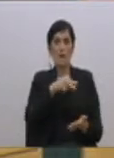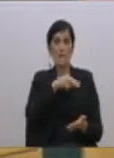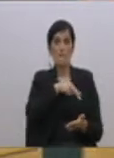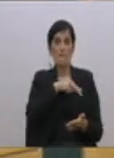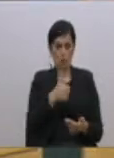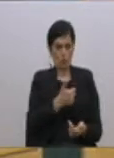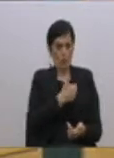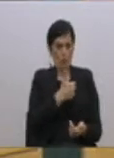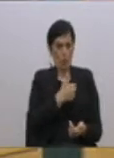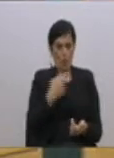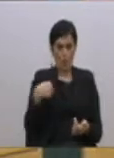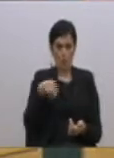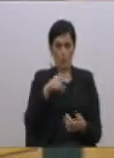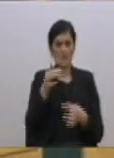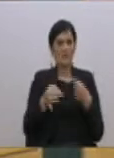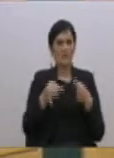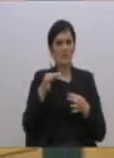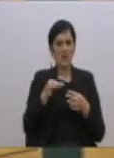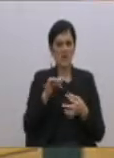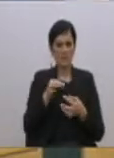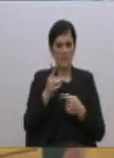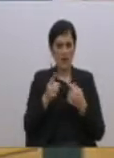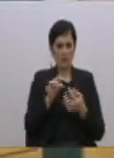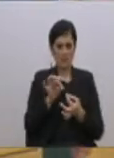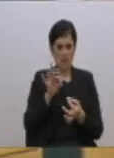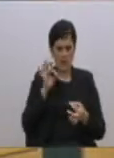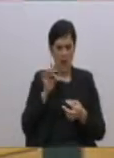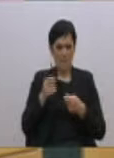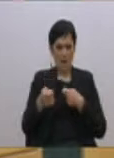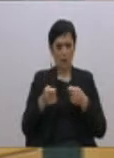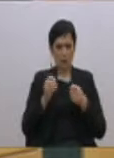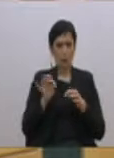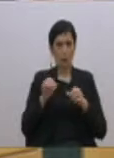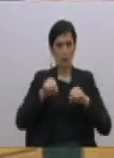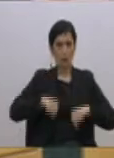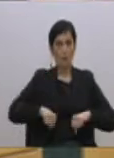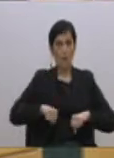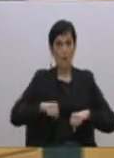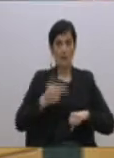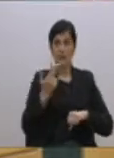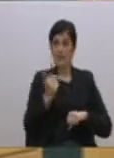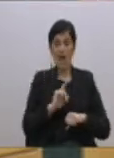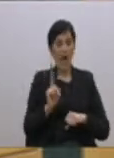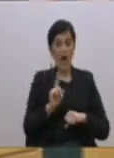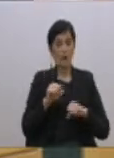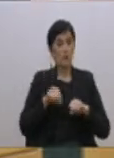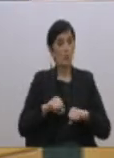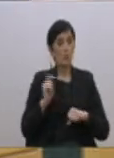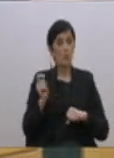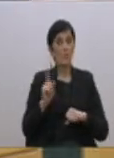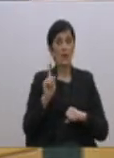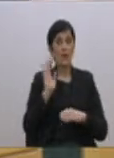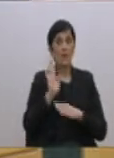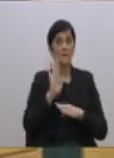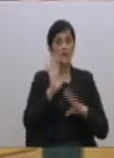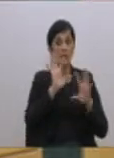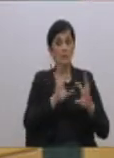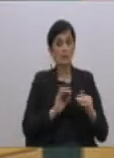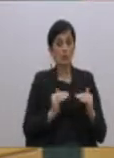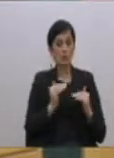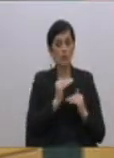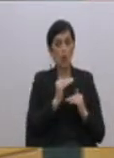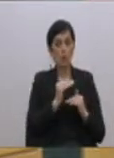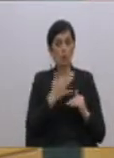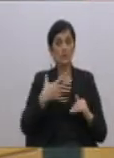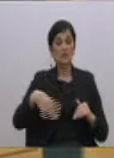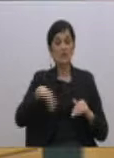როგორი მონდომებულები სამართო იყოს გამართული და რატომაც არ უნდა კონდეს უფლება, დიახაც არ უნდა კონდეს. იმიტომ რომ ასე ბრძანებს კონსტიტუცია.